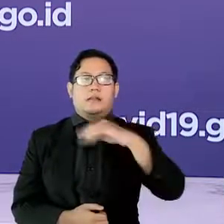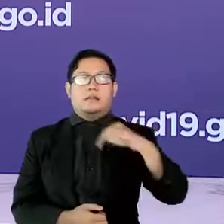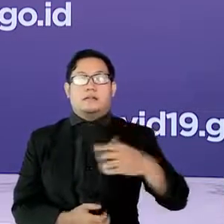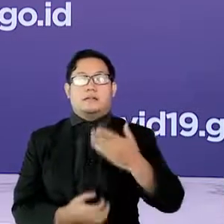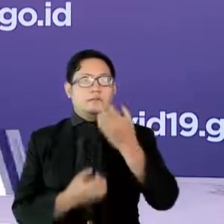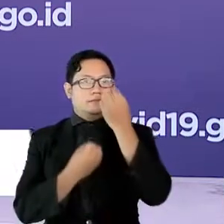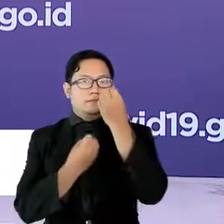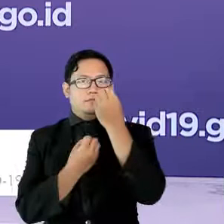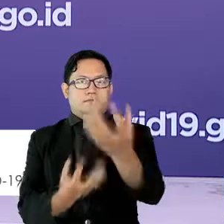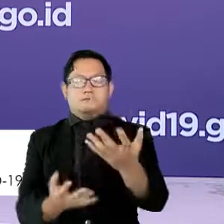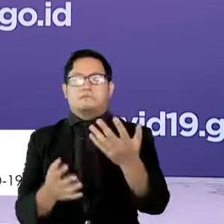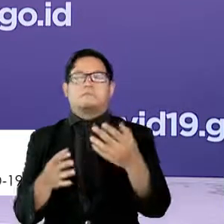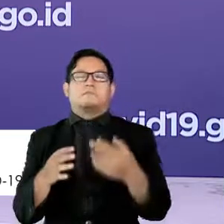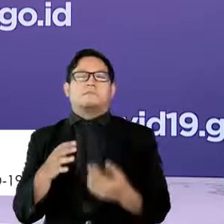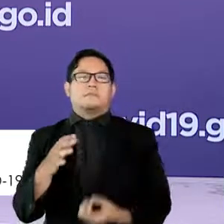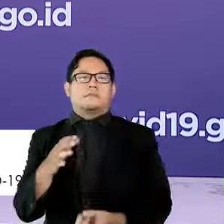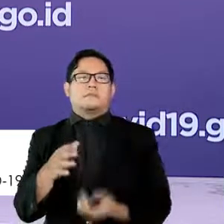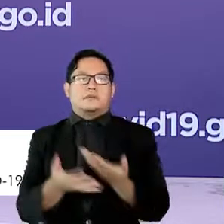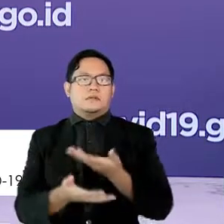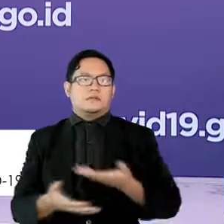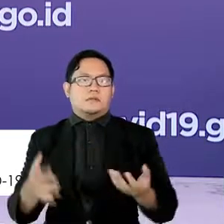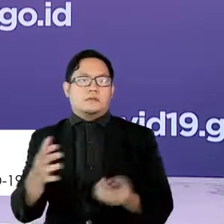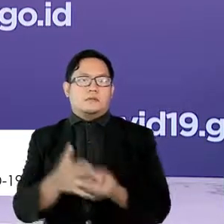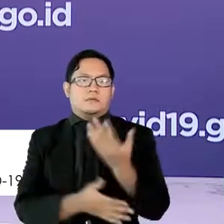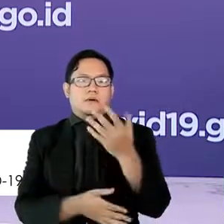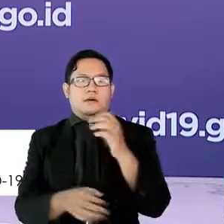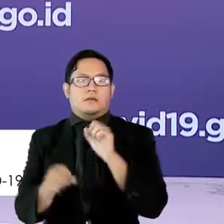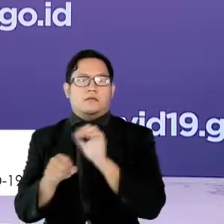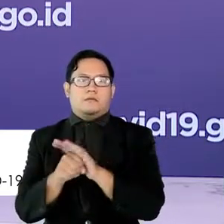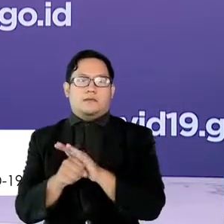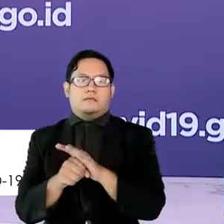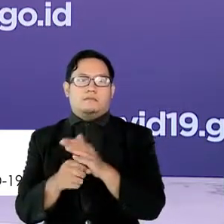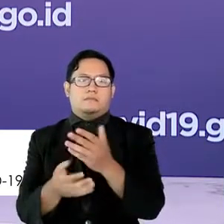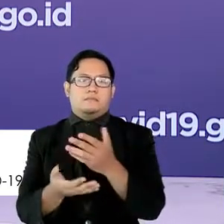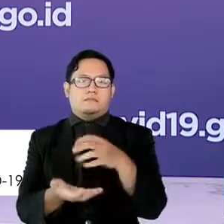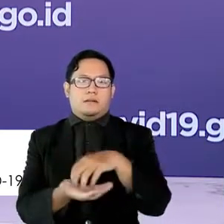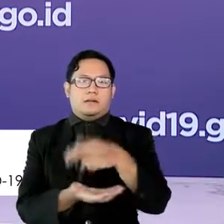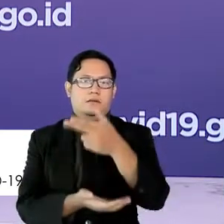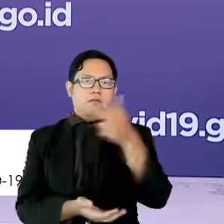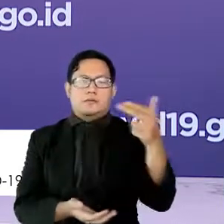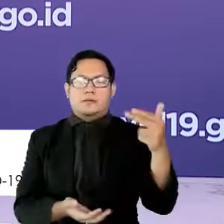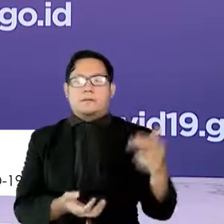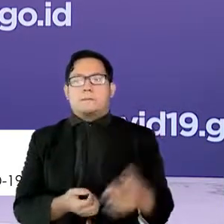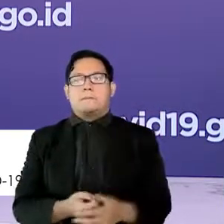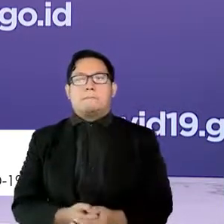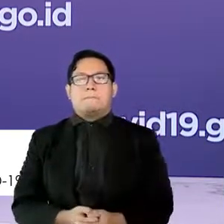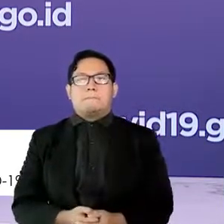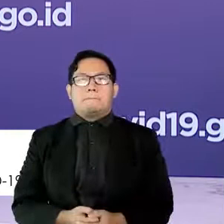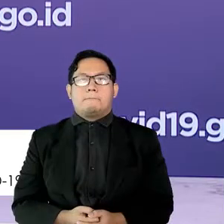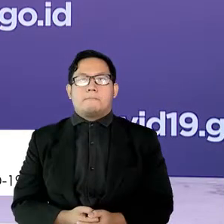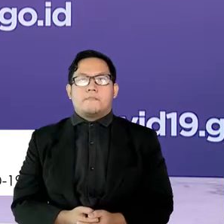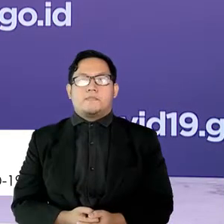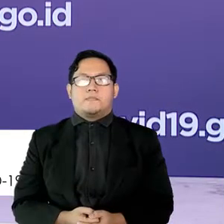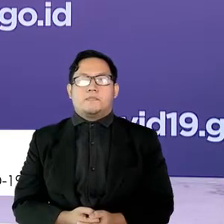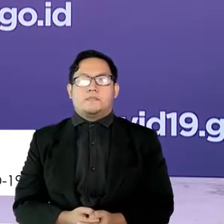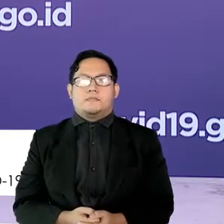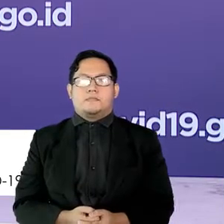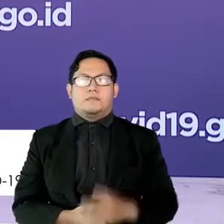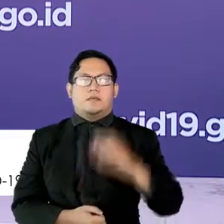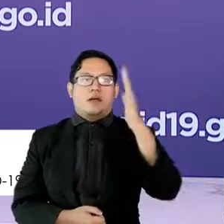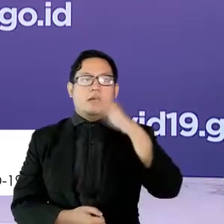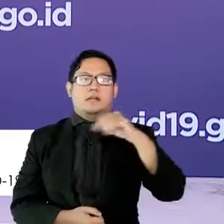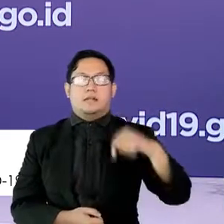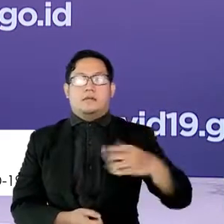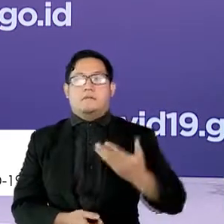akan menyampaikan perkembangan penanganan COVID-19 di Indonesia. Pada hari ini saya akan